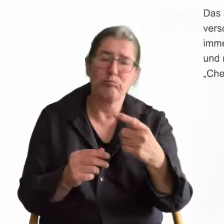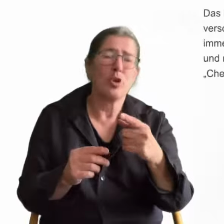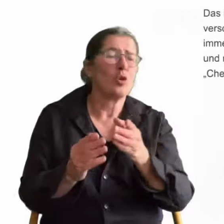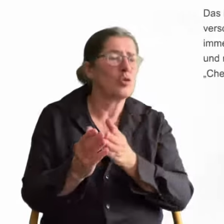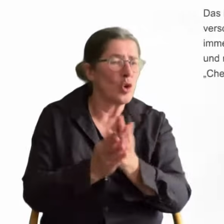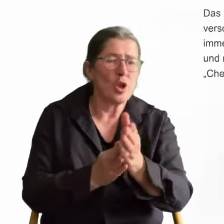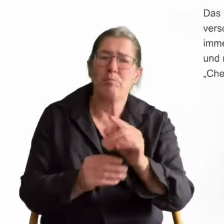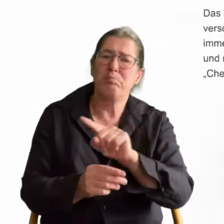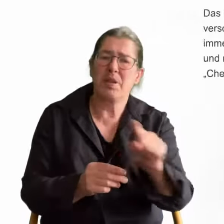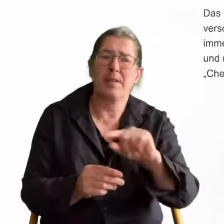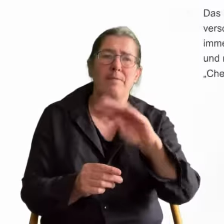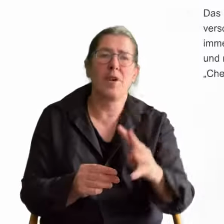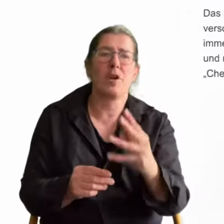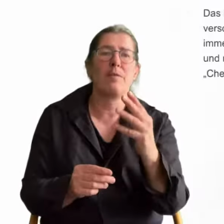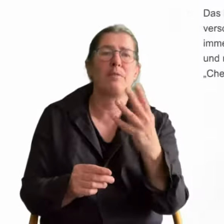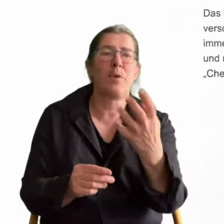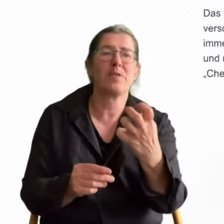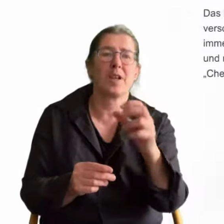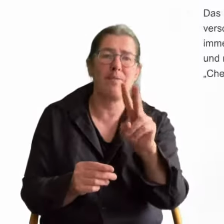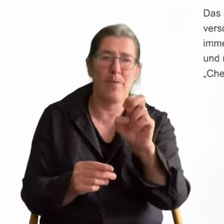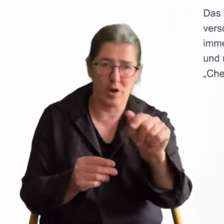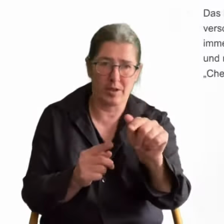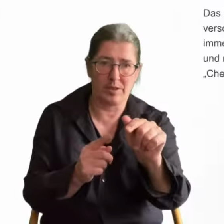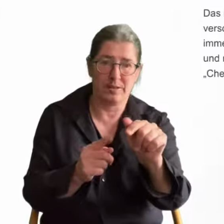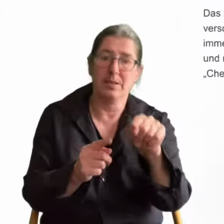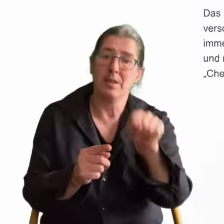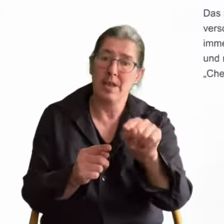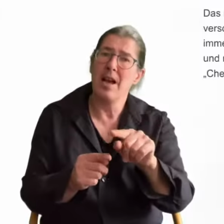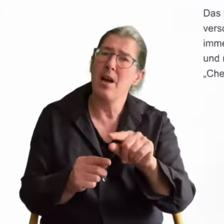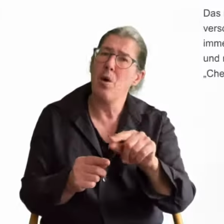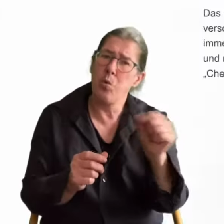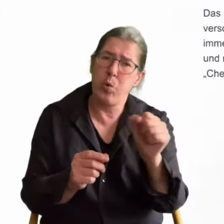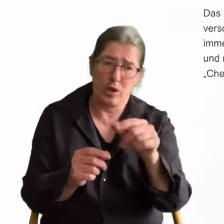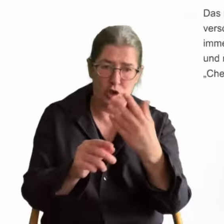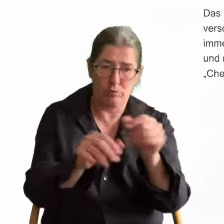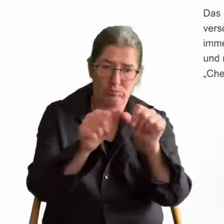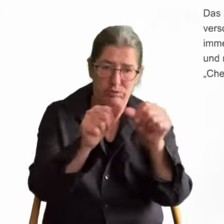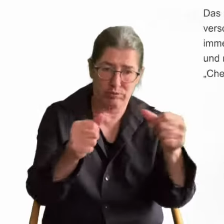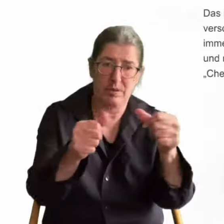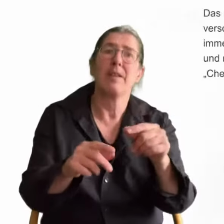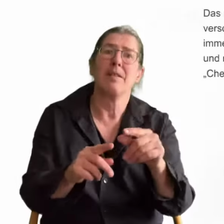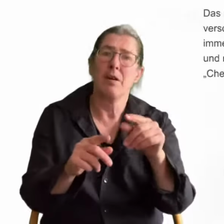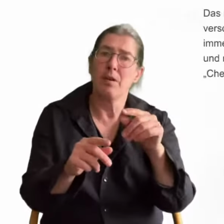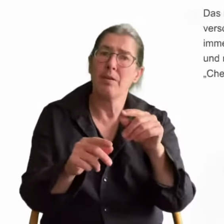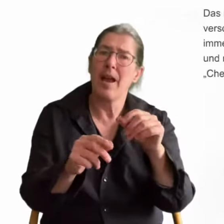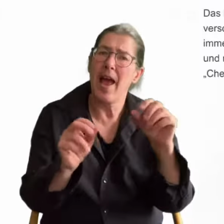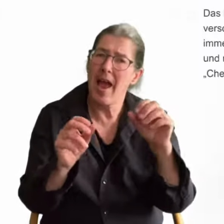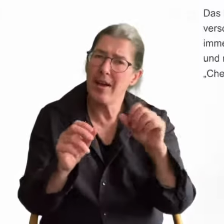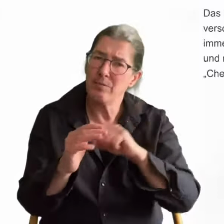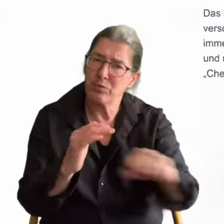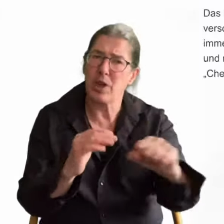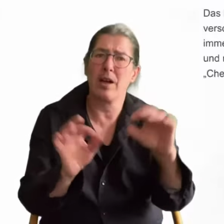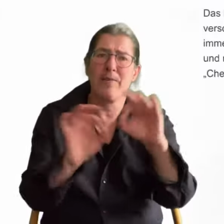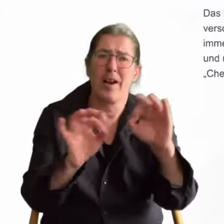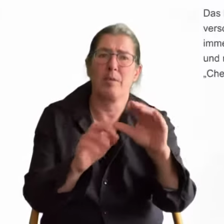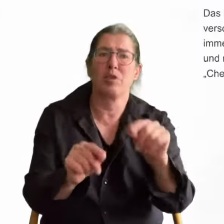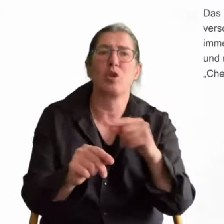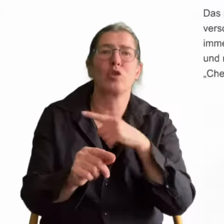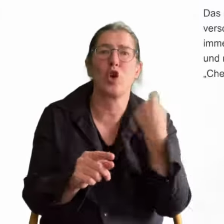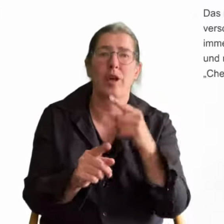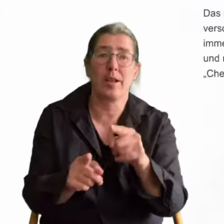450 volt was auch gekennzeichnet war als extrem gefährlich das heißt tödlich das